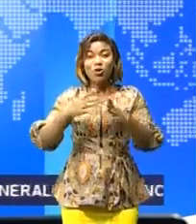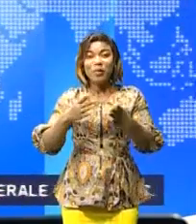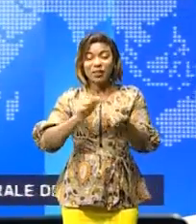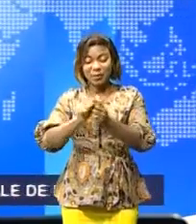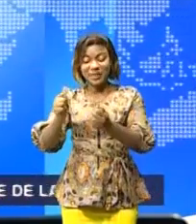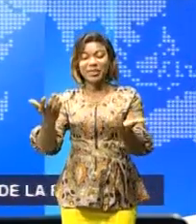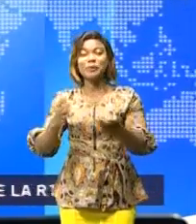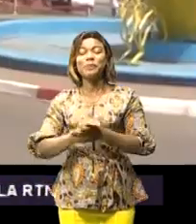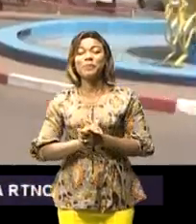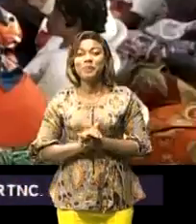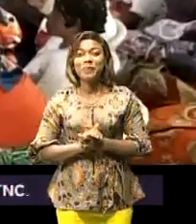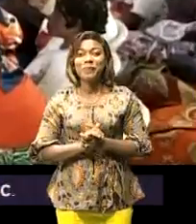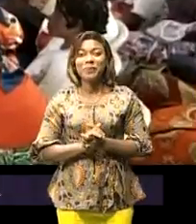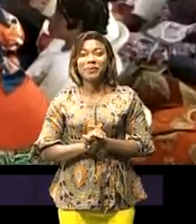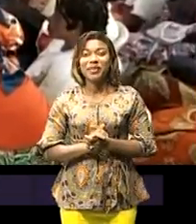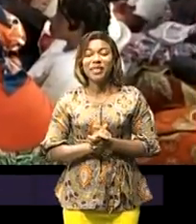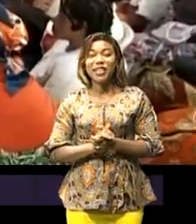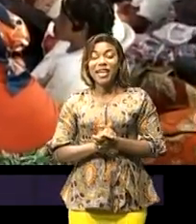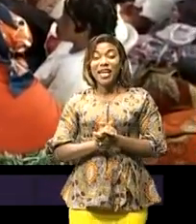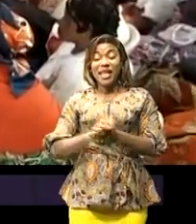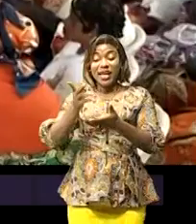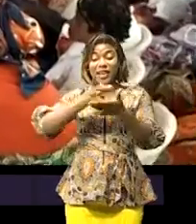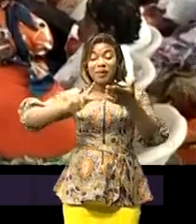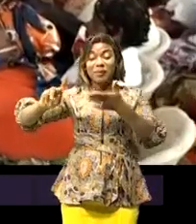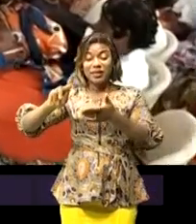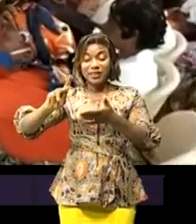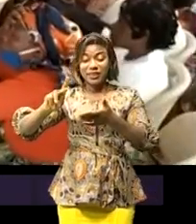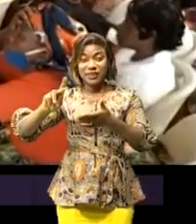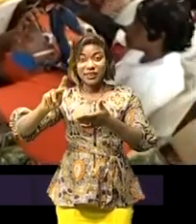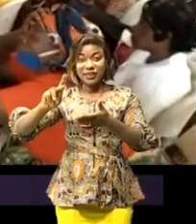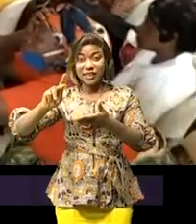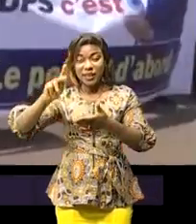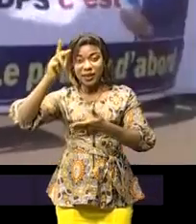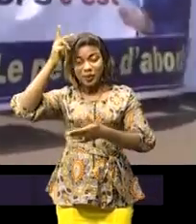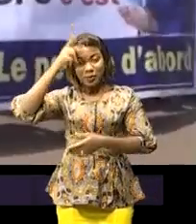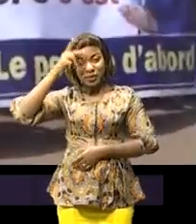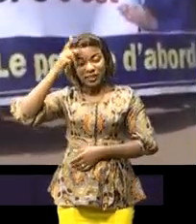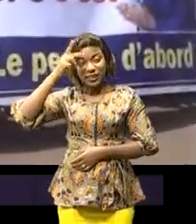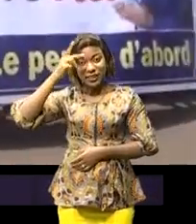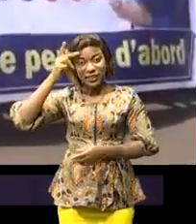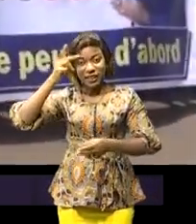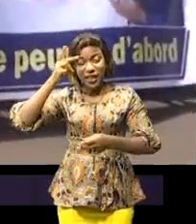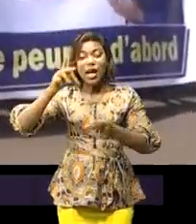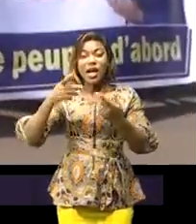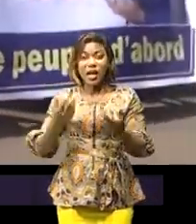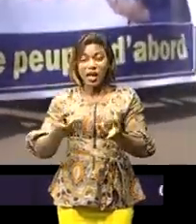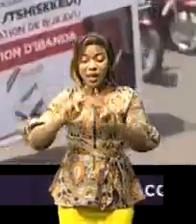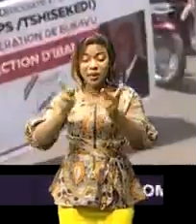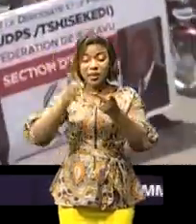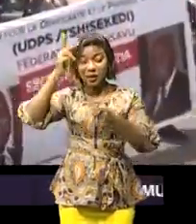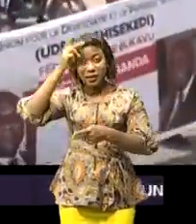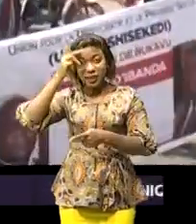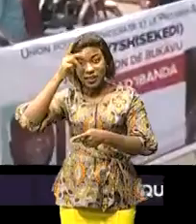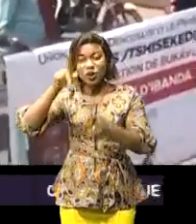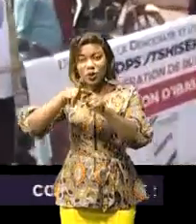Reportage. Le parti politique Union pour la démocratie et le progrès social, UDPS, Fédération du Sud Kivu,